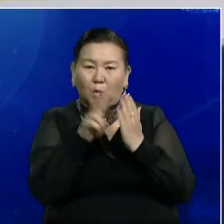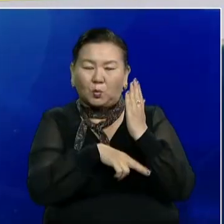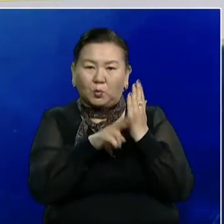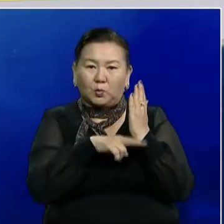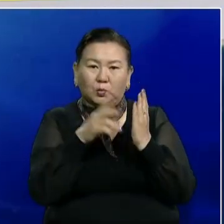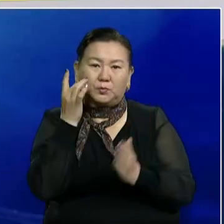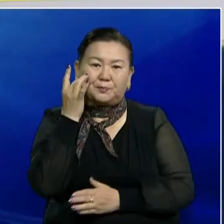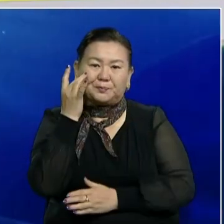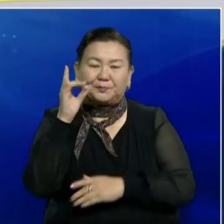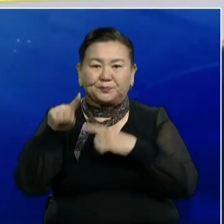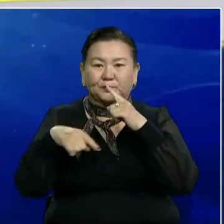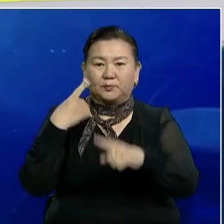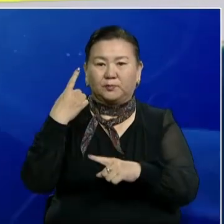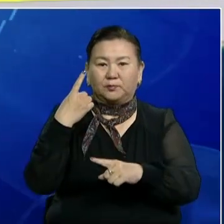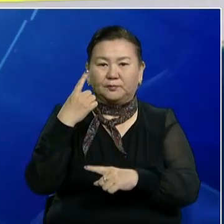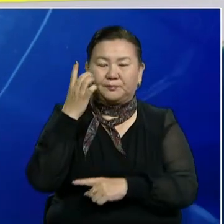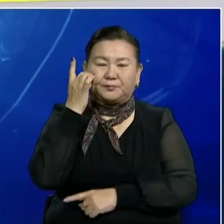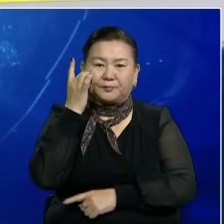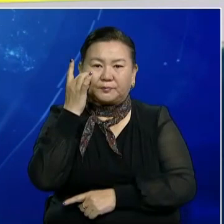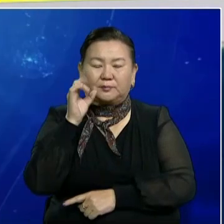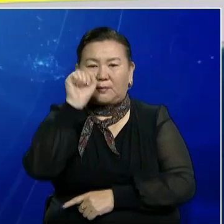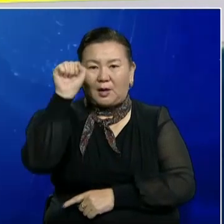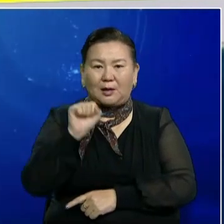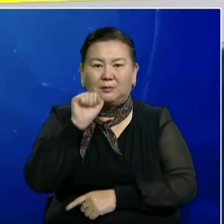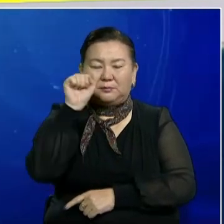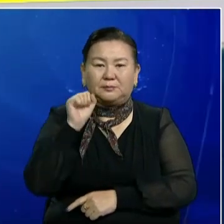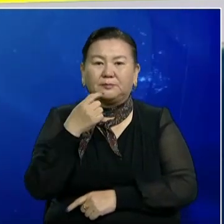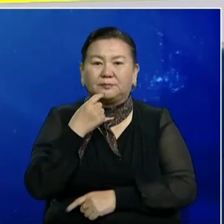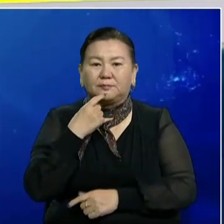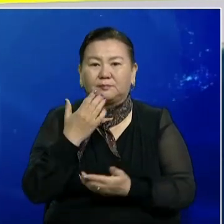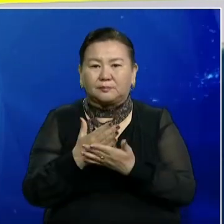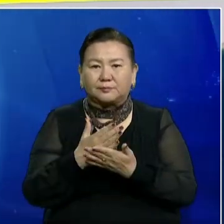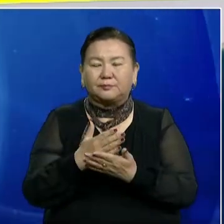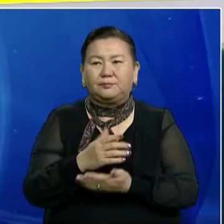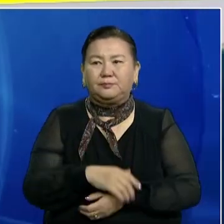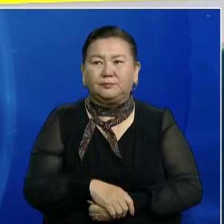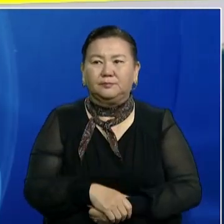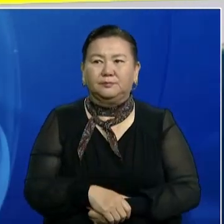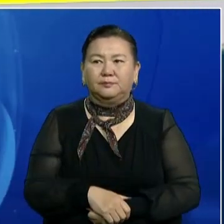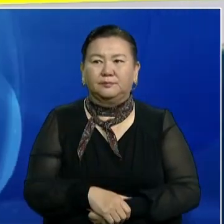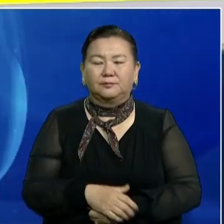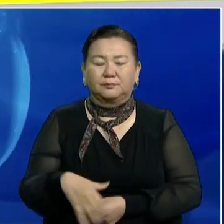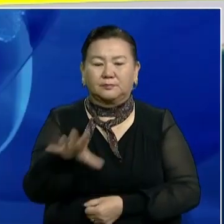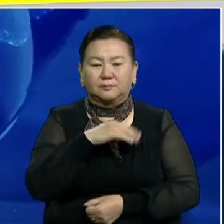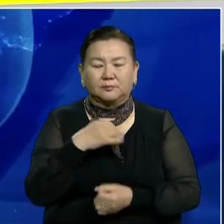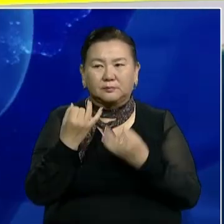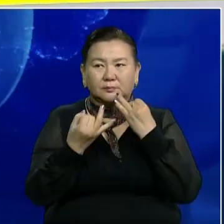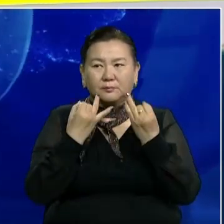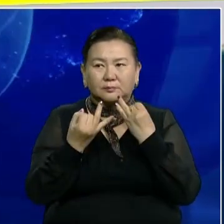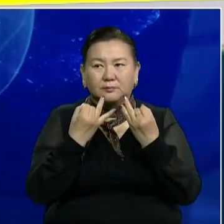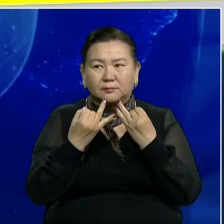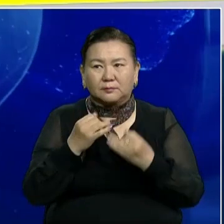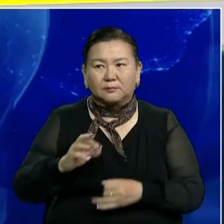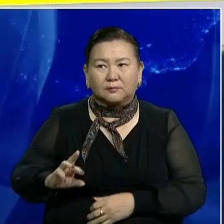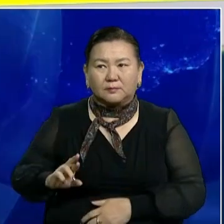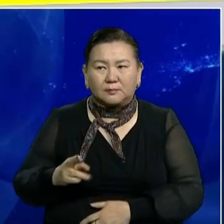эмэгтэй хүүхдүүдээс илүү эрэгтэй хүүхдүүдтэй энэ асуудал маш их гарч ирж байгаа. Үнэлгээнд дээр ундаг. Тэгээд бид нар хоорондоо ярилцаад за